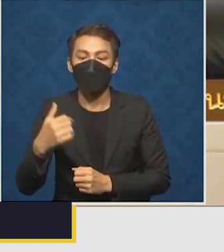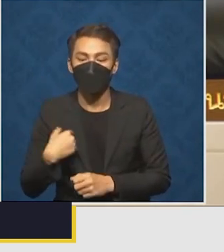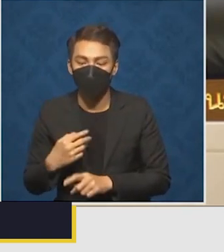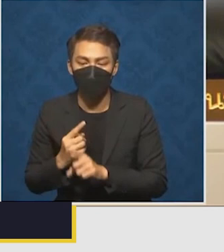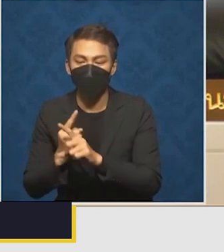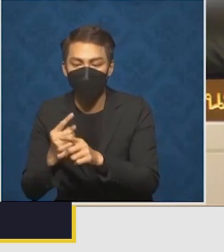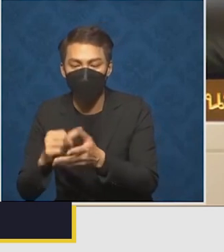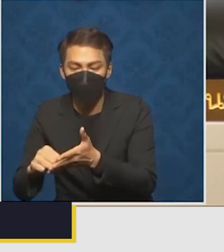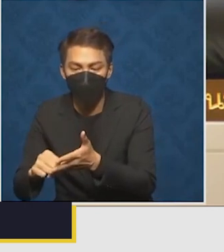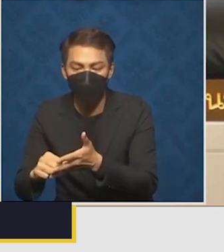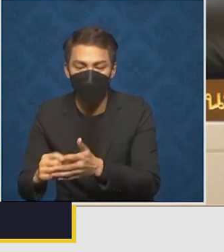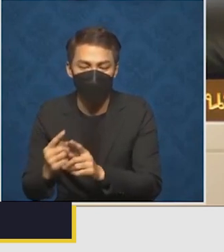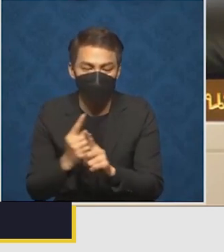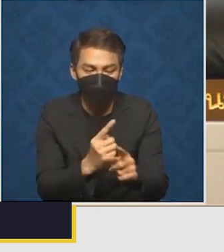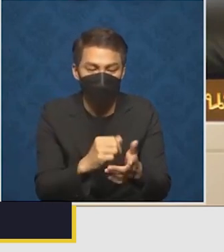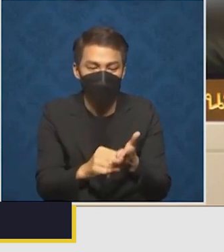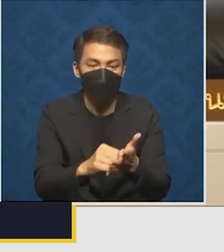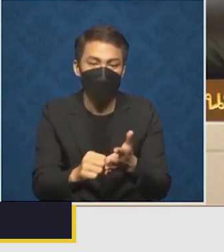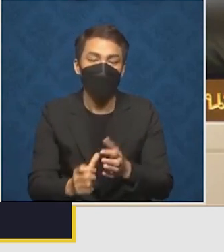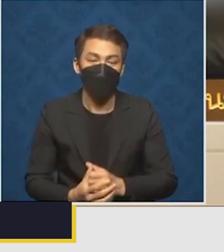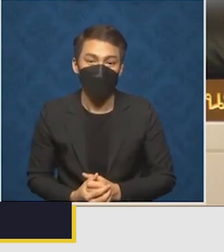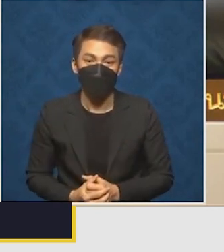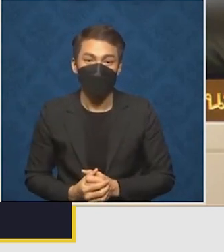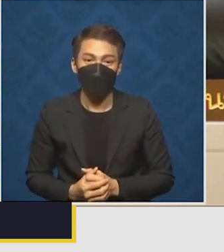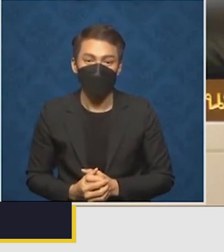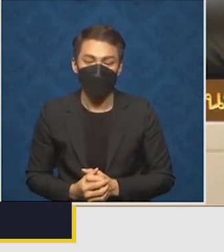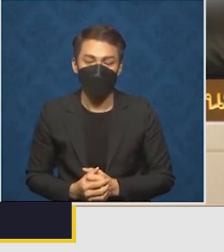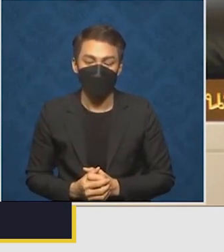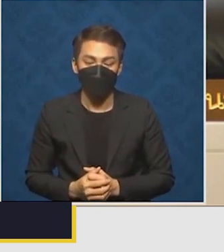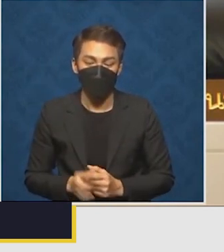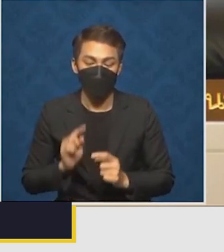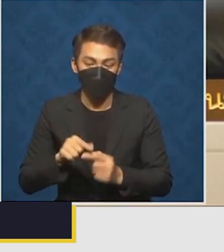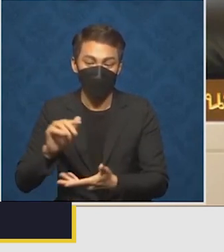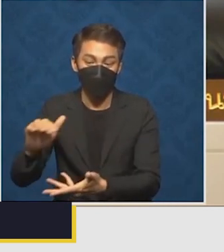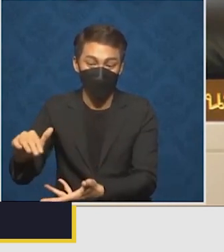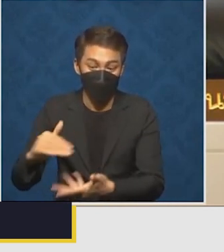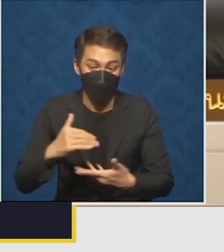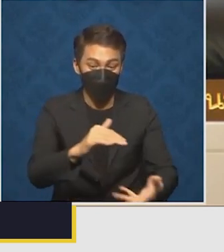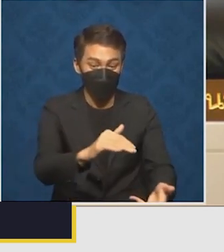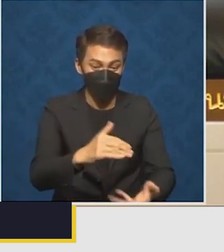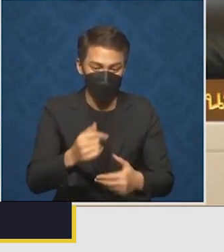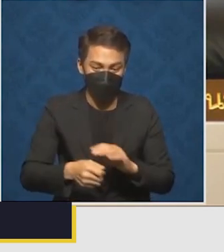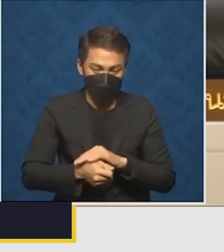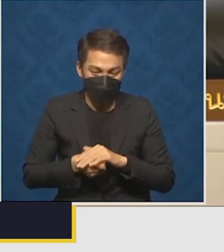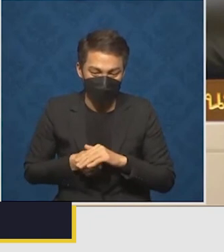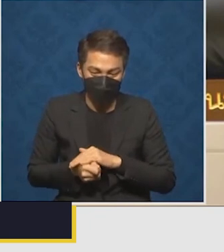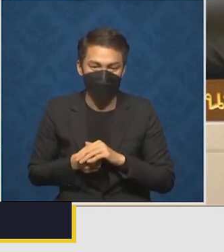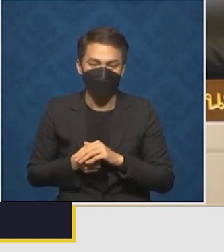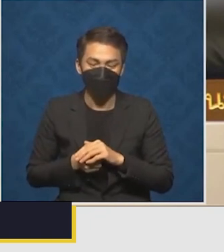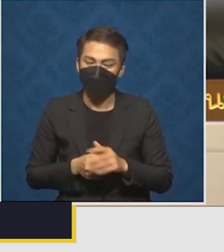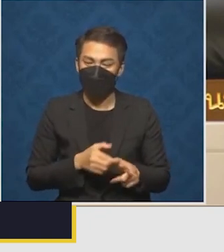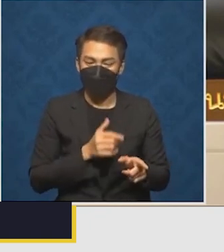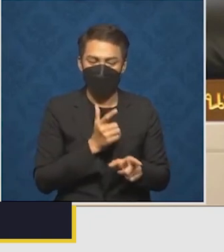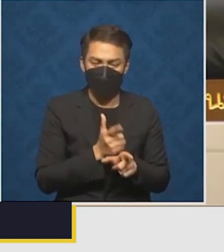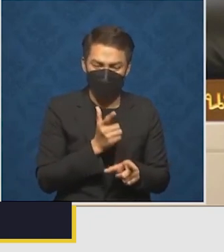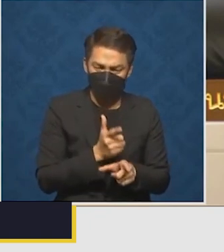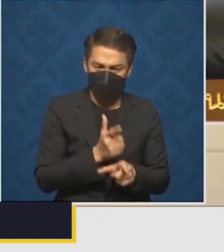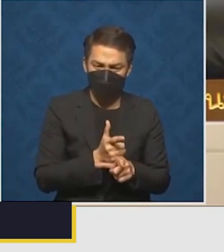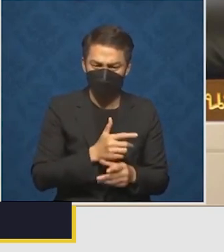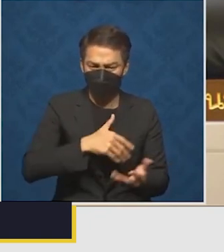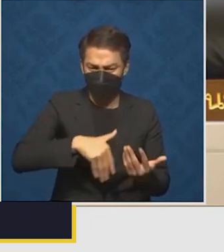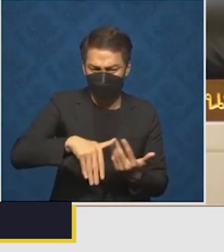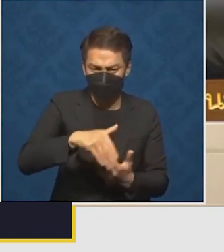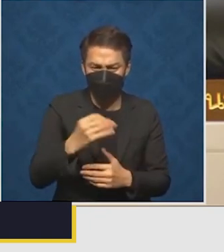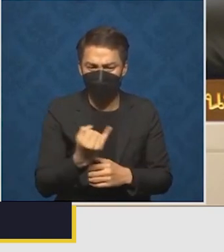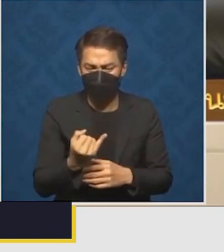ห็นจากการอภิปรายครั้งนี้มันก็จะไม่เกิดขึ้นนะคะดิฉันยังมีปัญหาอีกหลายเรื่องนะแต่ว่าจริงๆ